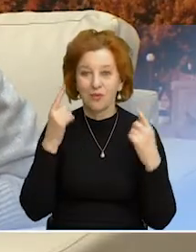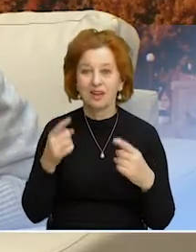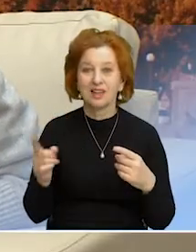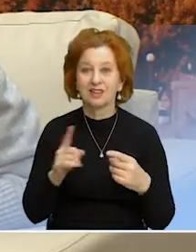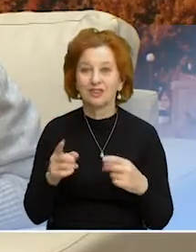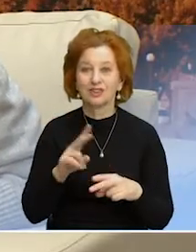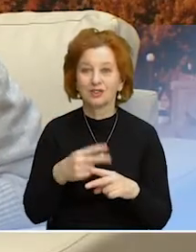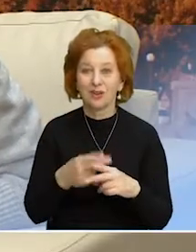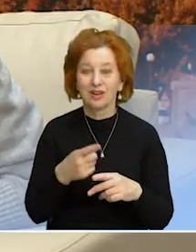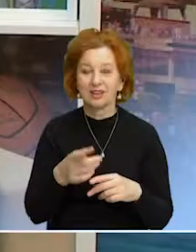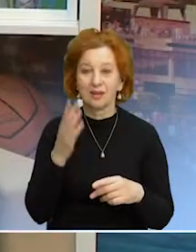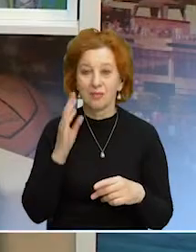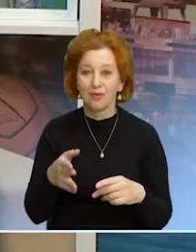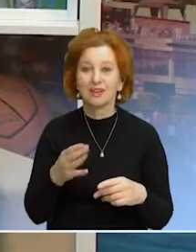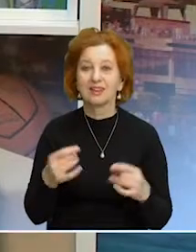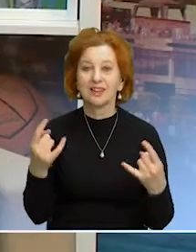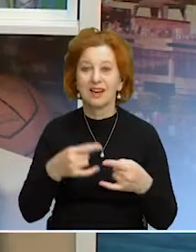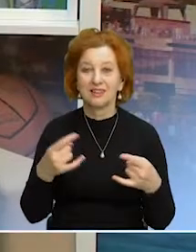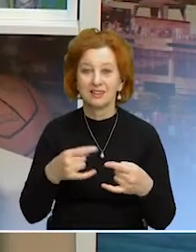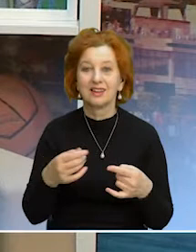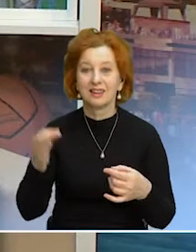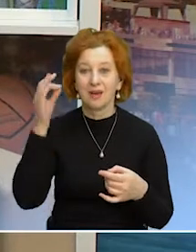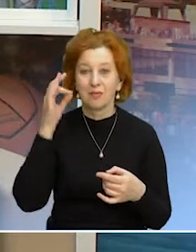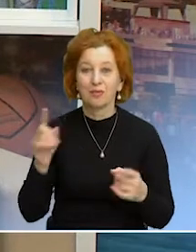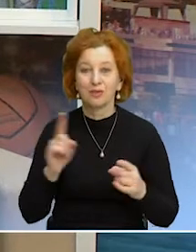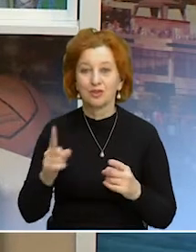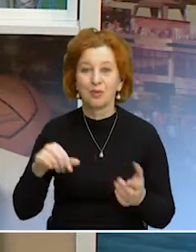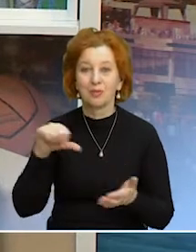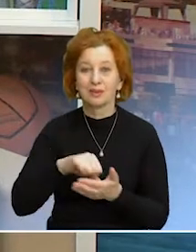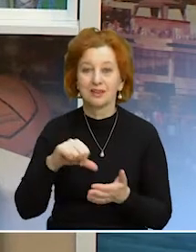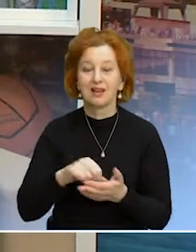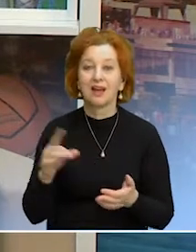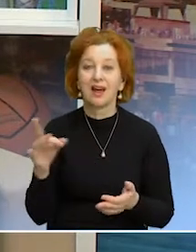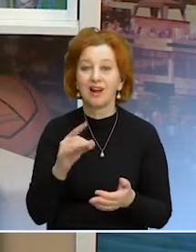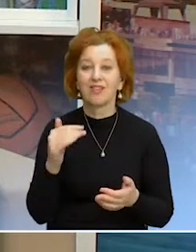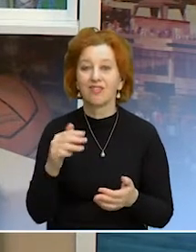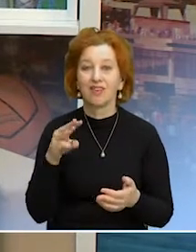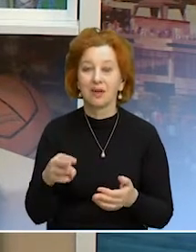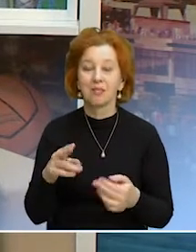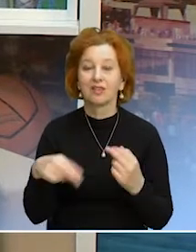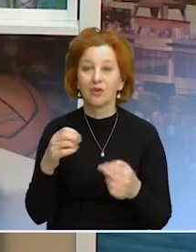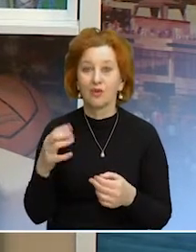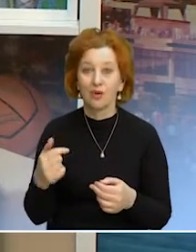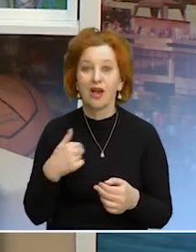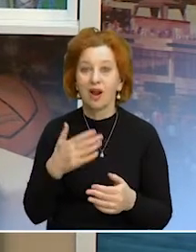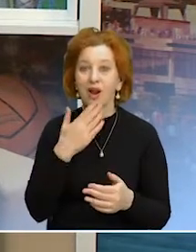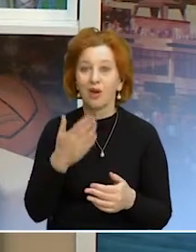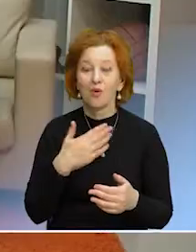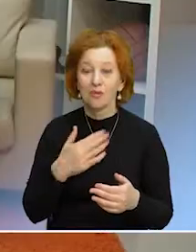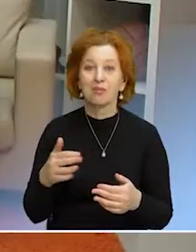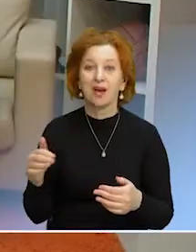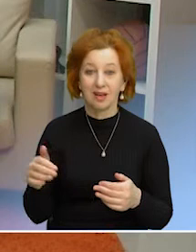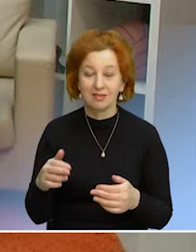угадайте. Ну, во-первых, для тех, кто не в курсе, нашим телезрителям, конечно, нужно напомнить, что у нас представители радиостанции FM на Дону, наша родная,